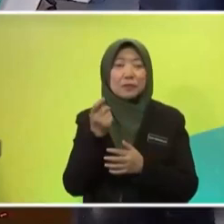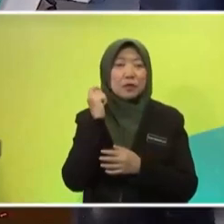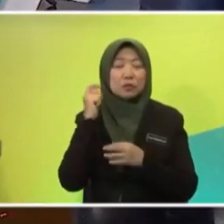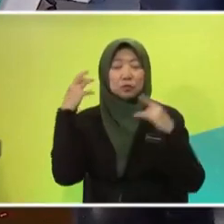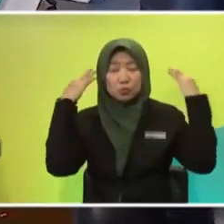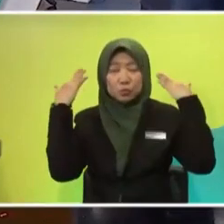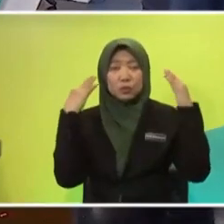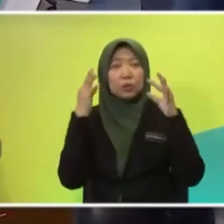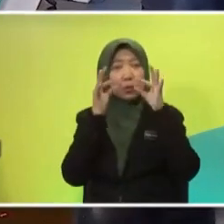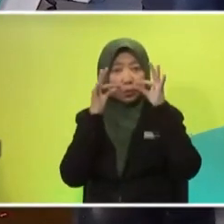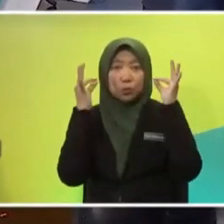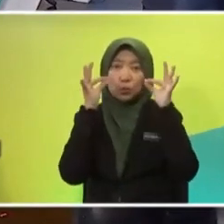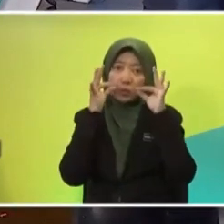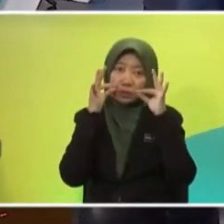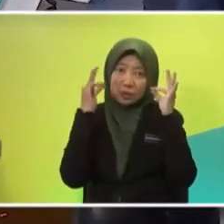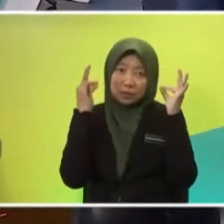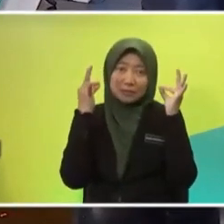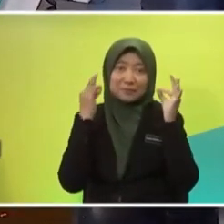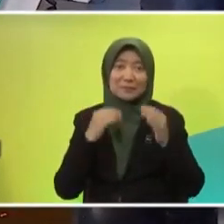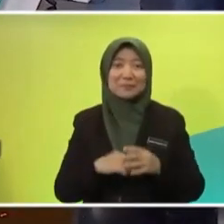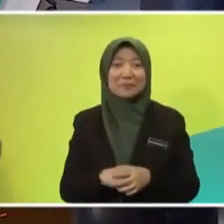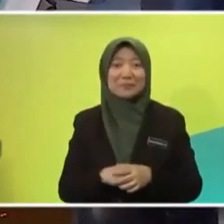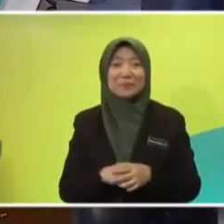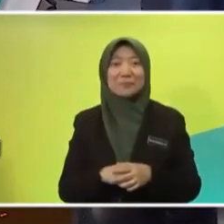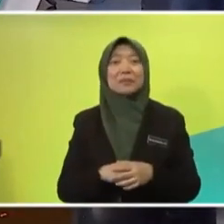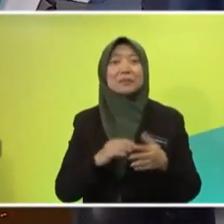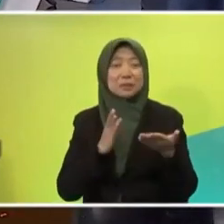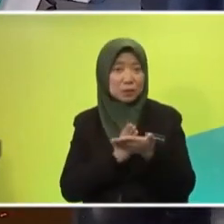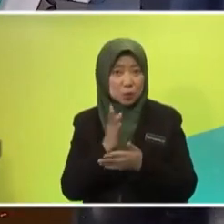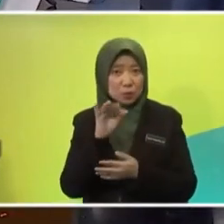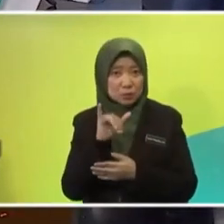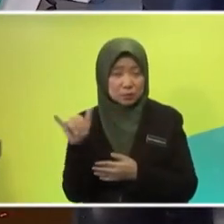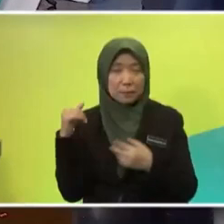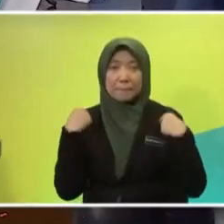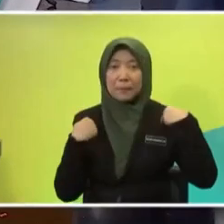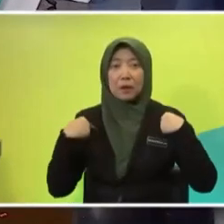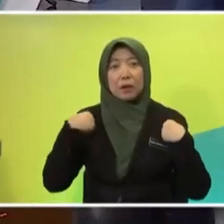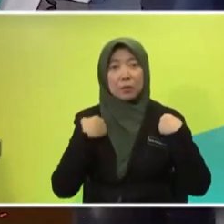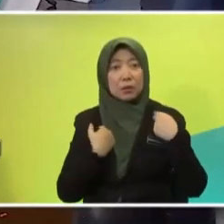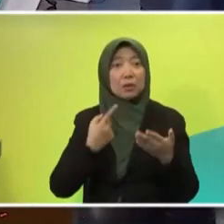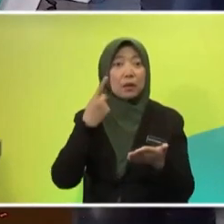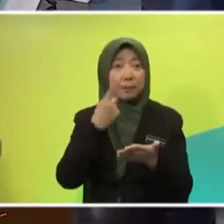bunyi kucing. Okey, seterusnya. Haiwan apakah bunyi?